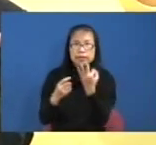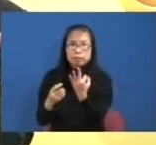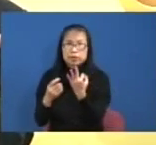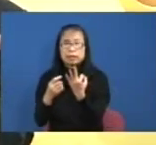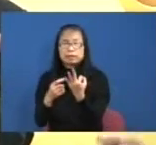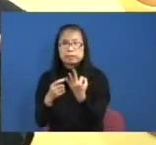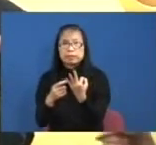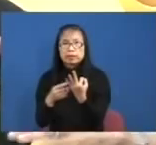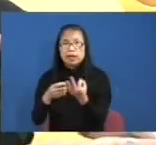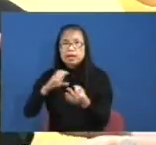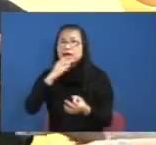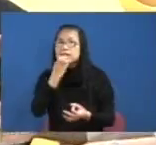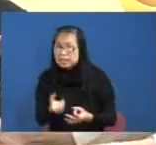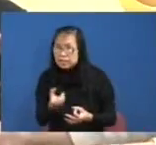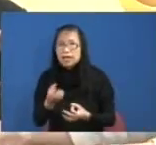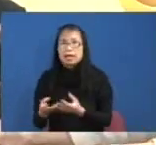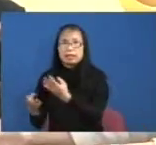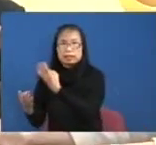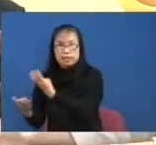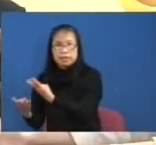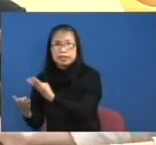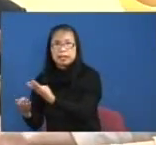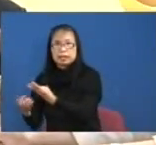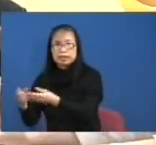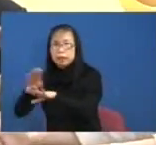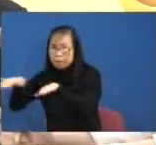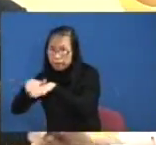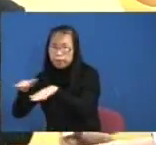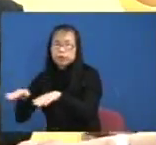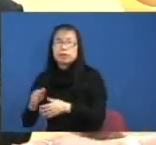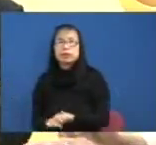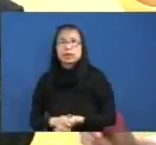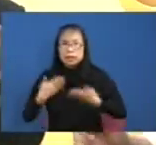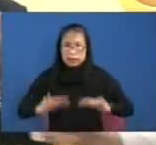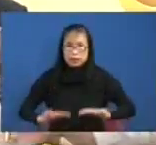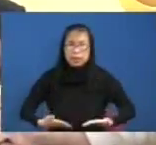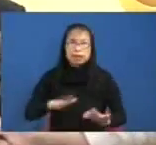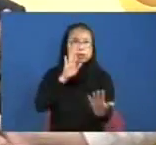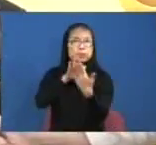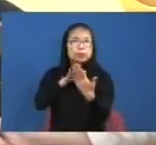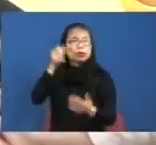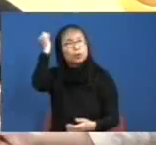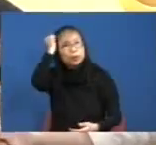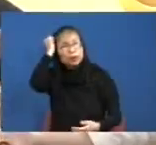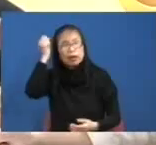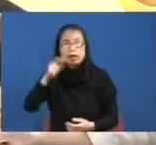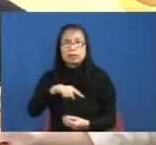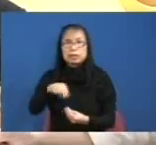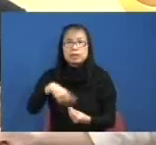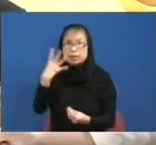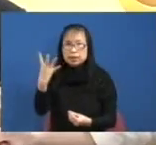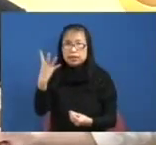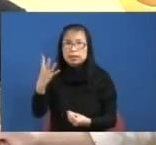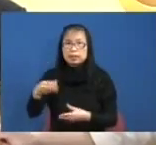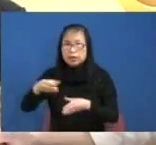咧就蝕本嘅，四成咧先至打和嘅。咁而家咧就面對嗰個困境就咩咧？啲四成嘅